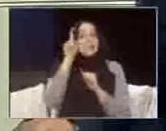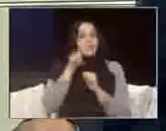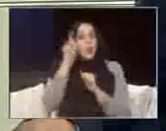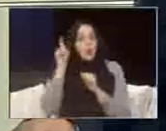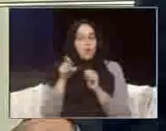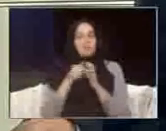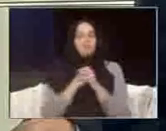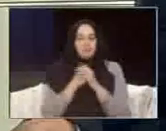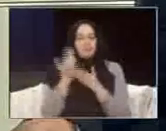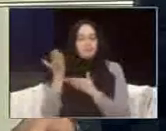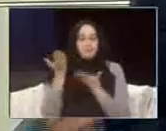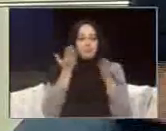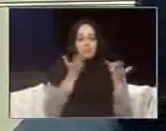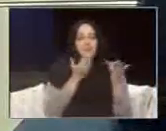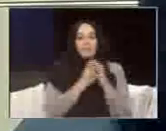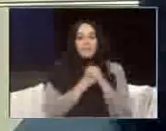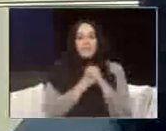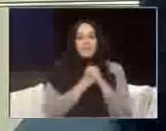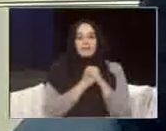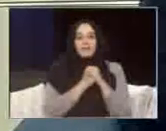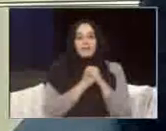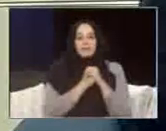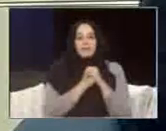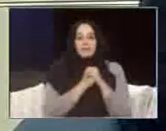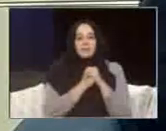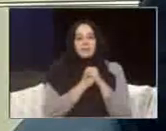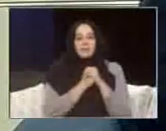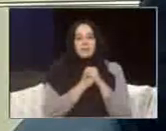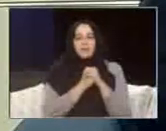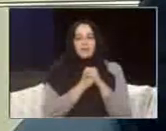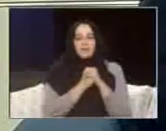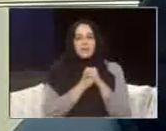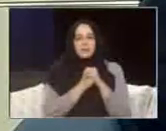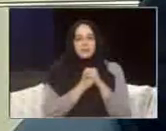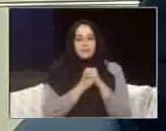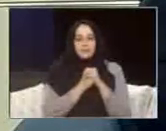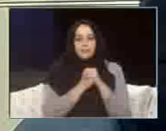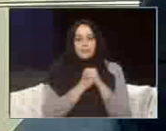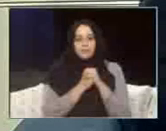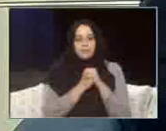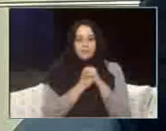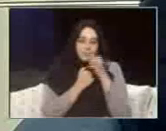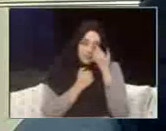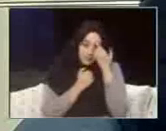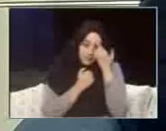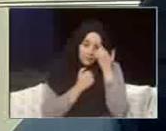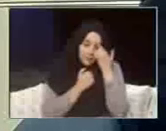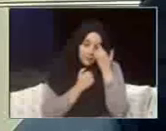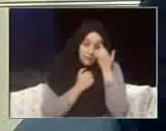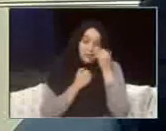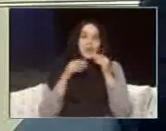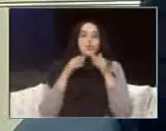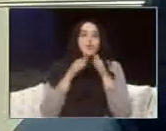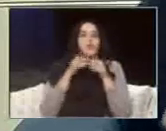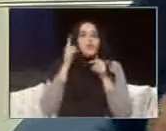تفضلي. لك الفضل بني. عندي حبيت أسقسي على أسماء الله